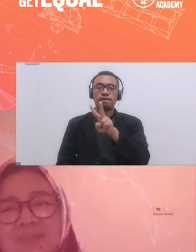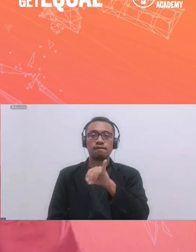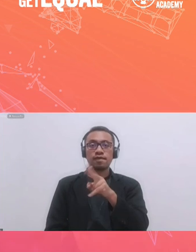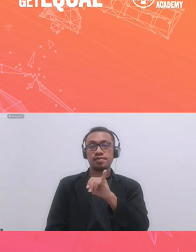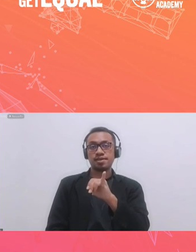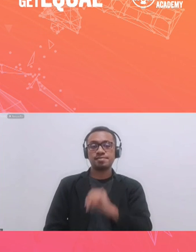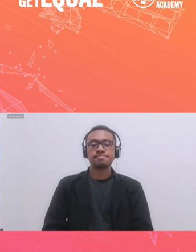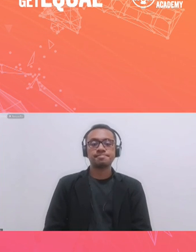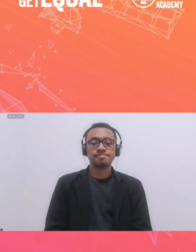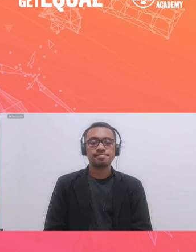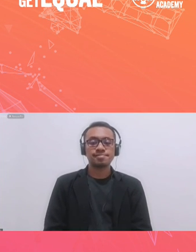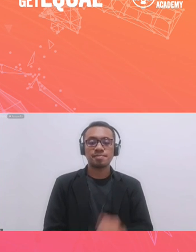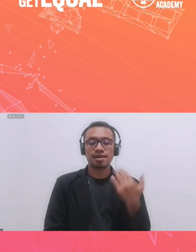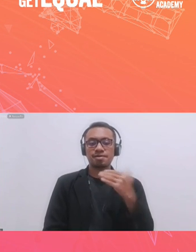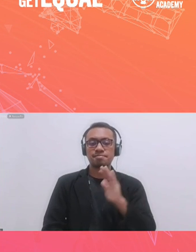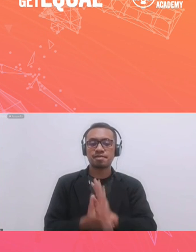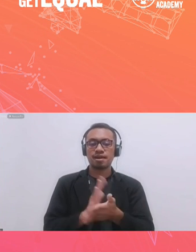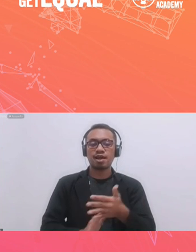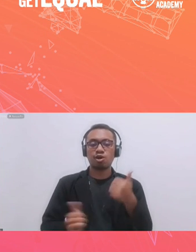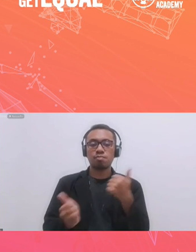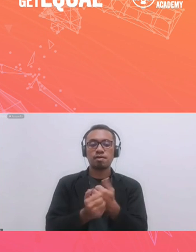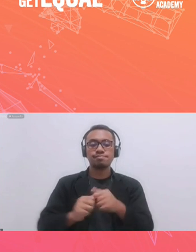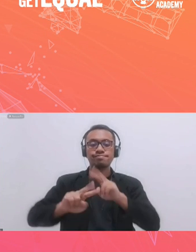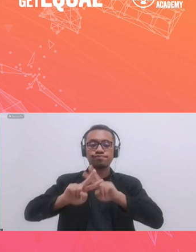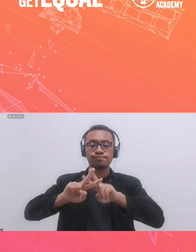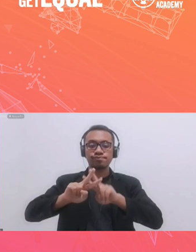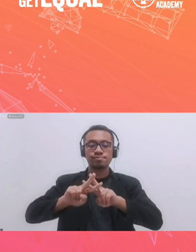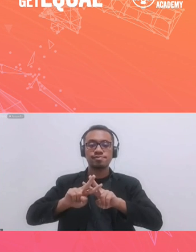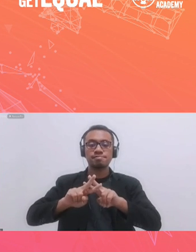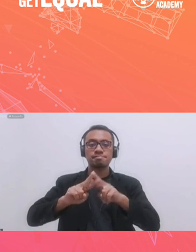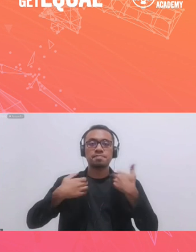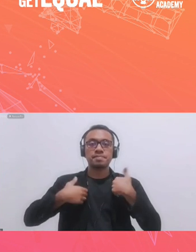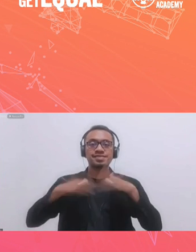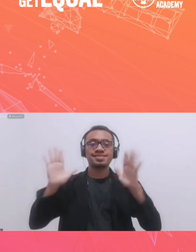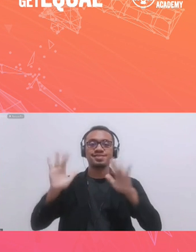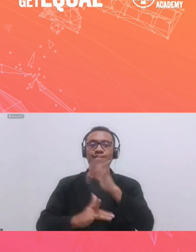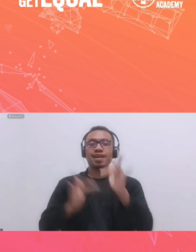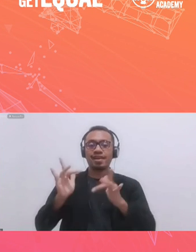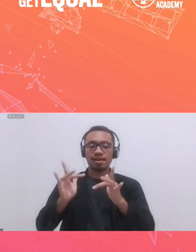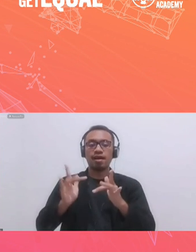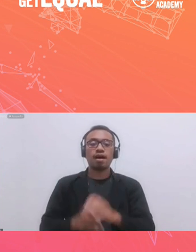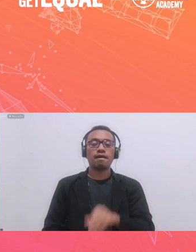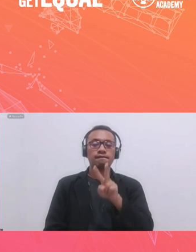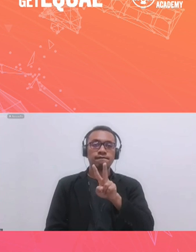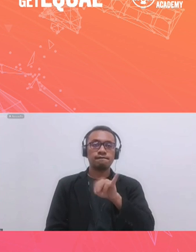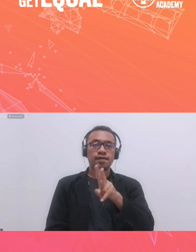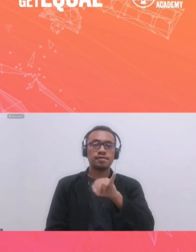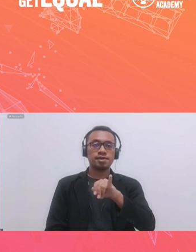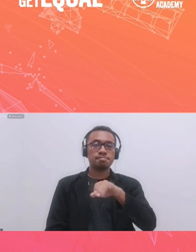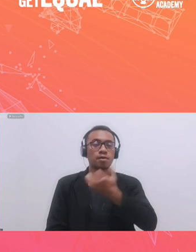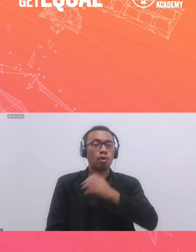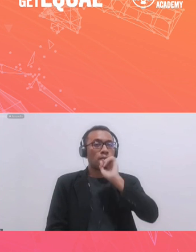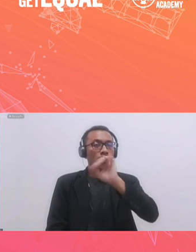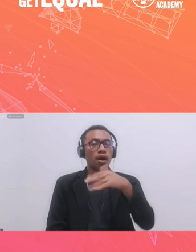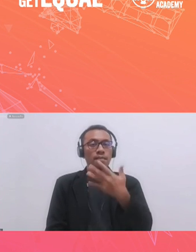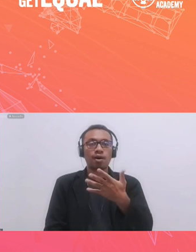sempat ikutan campaign hashtag free to be online-nya plan kan? Nah, apa sih yang ingin Kak Vivi sampaikan dan mungkin bold statement nih